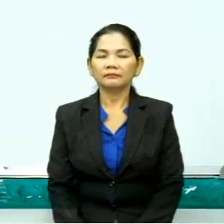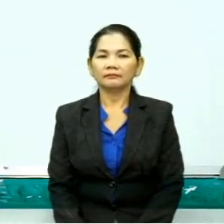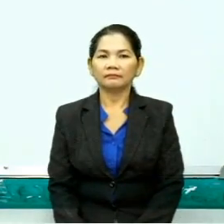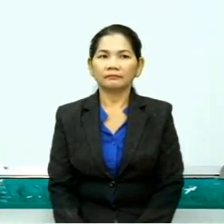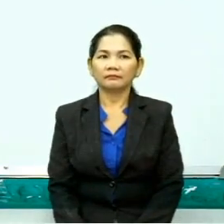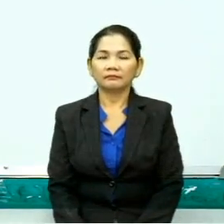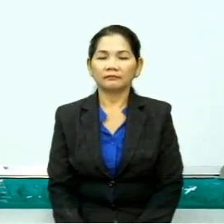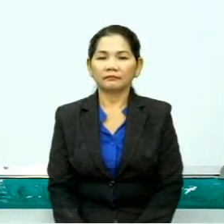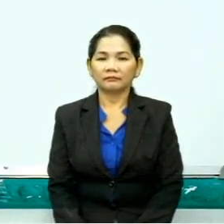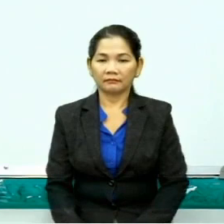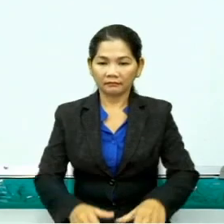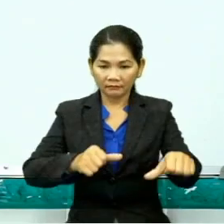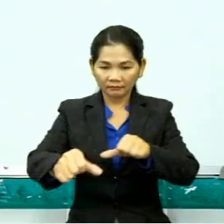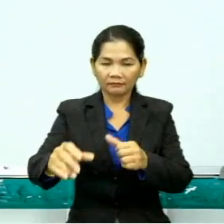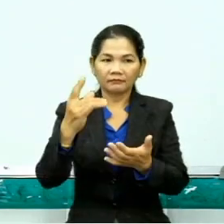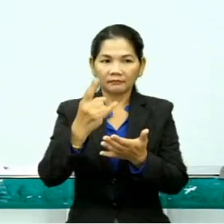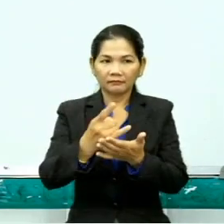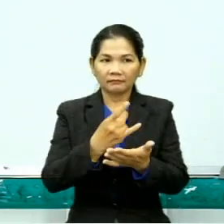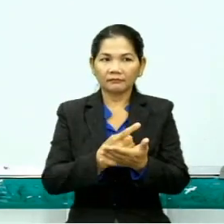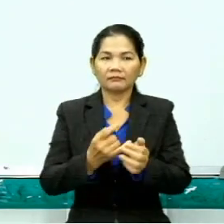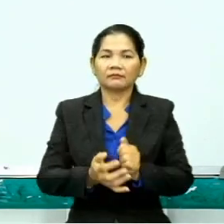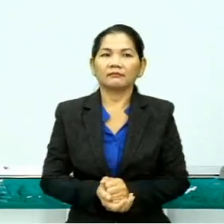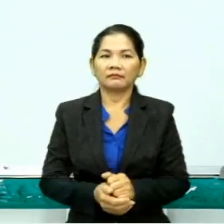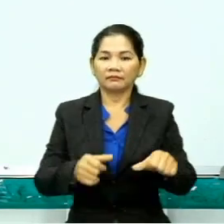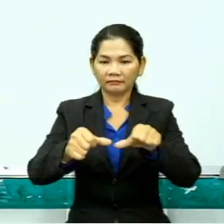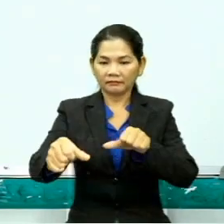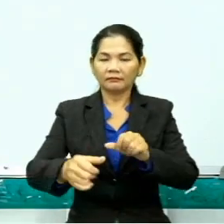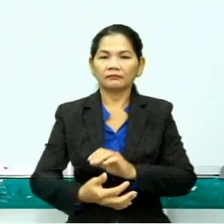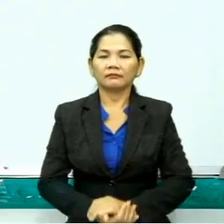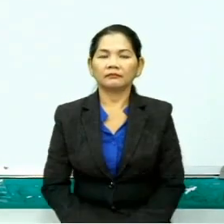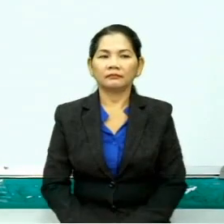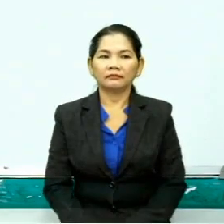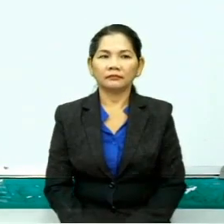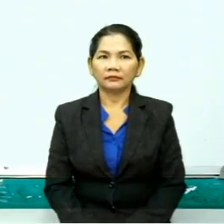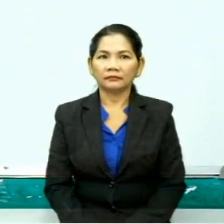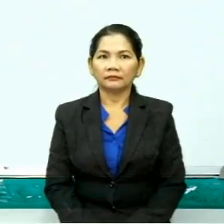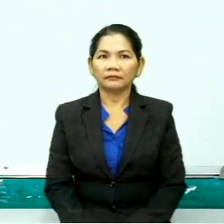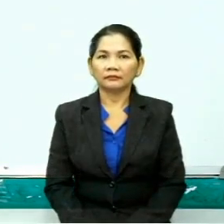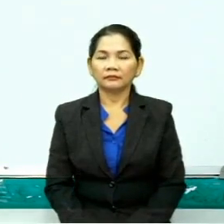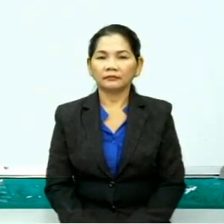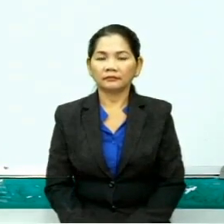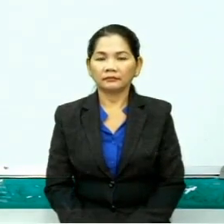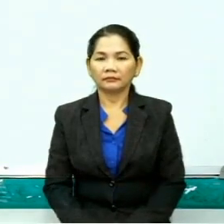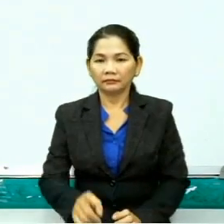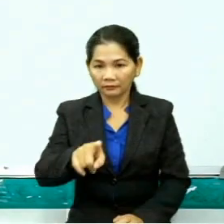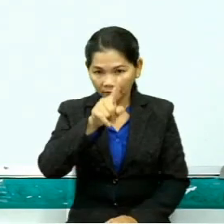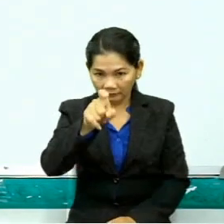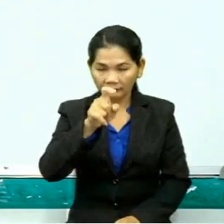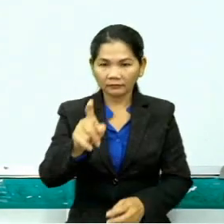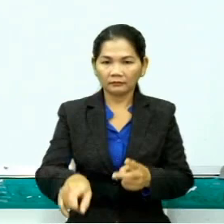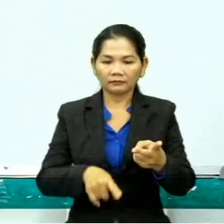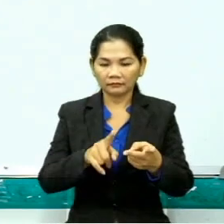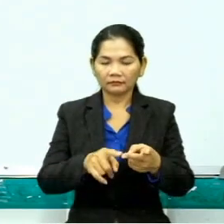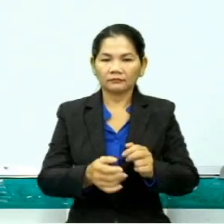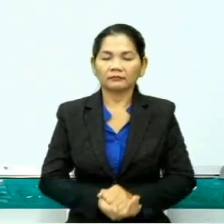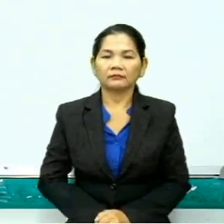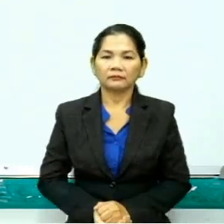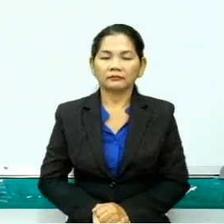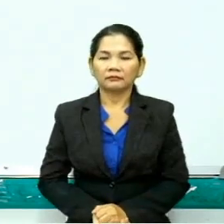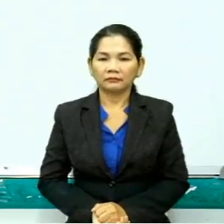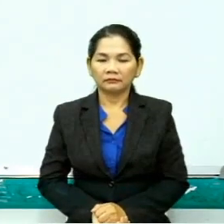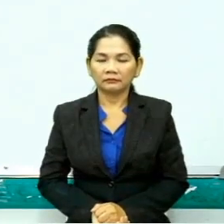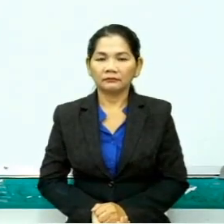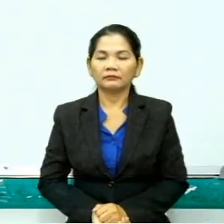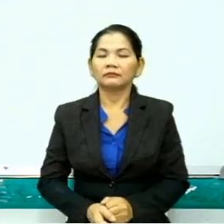chà tỏ lỡ dương mình to mê riêng dương mình to tiệt là con chà tỏ lỡ dương châu tư xùm nửa tiệp pi là con chà xâm nốt tí